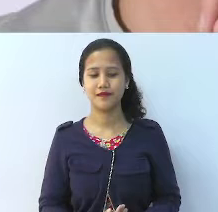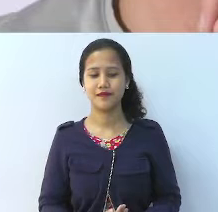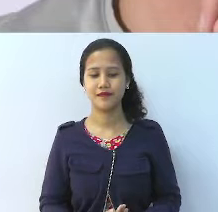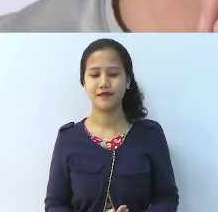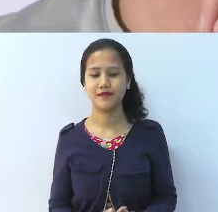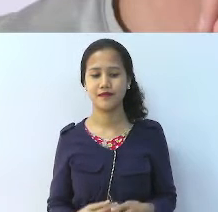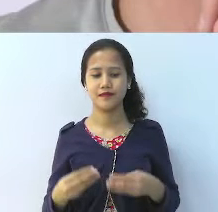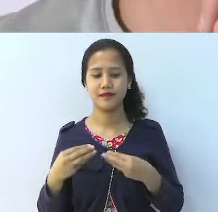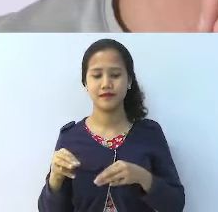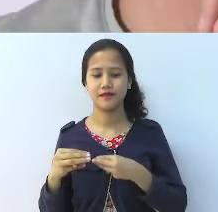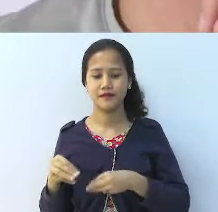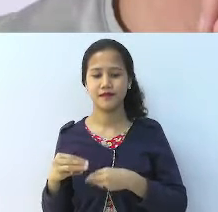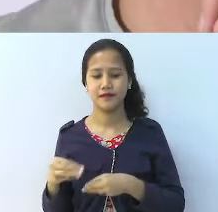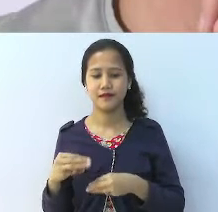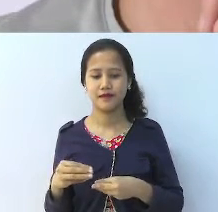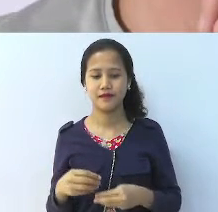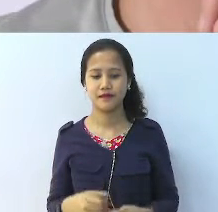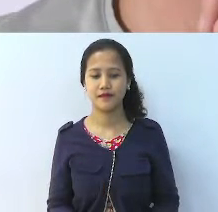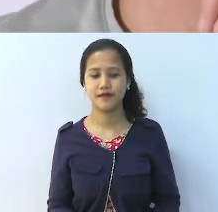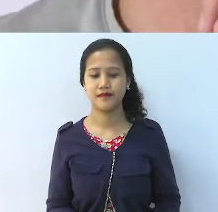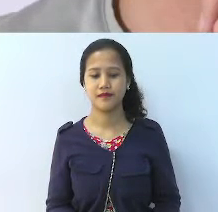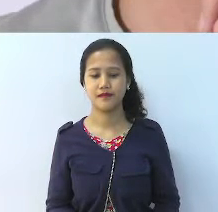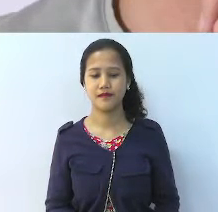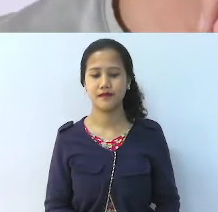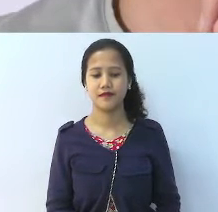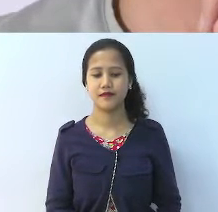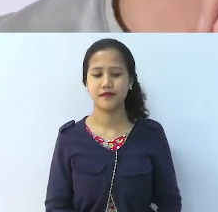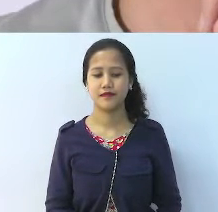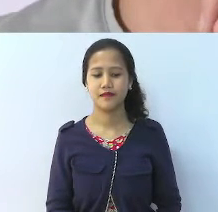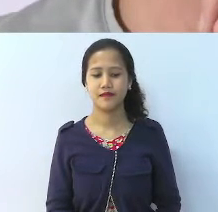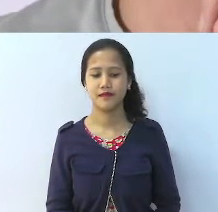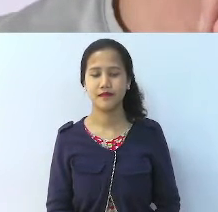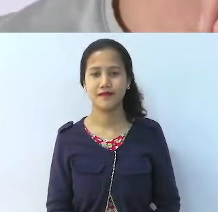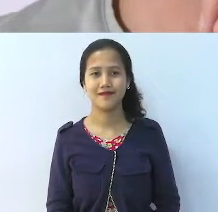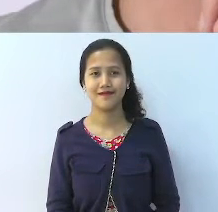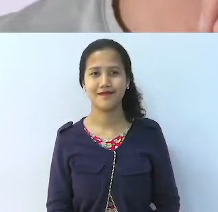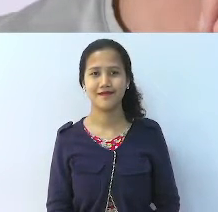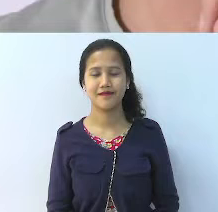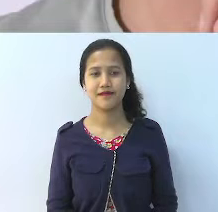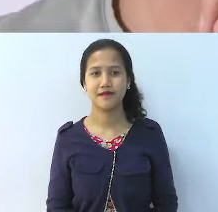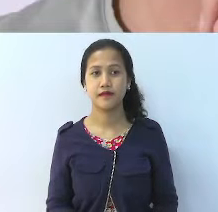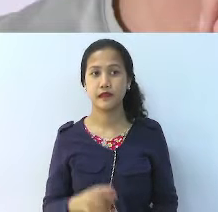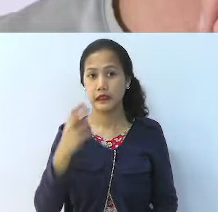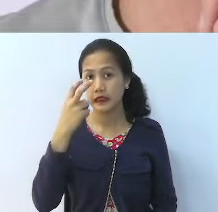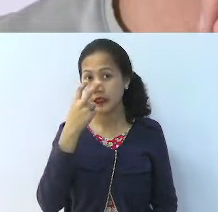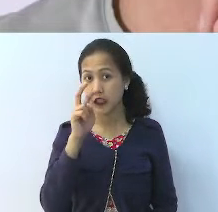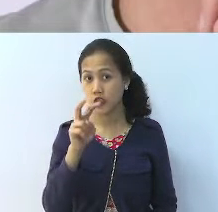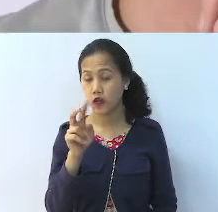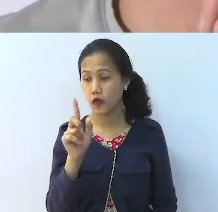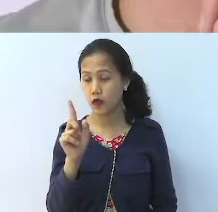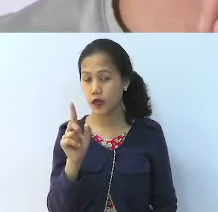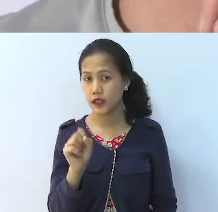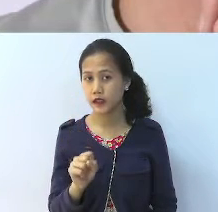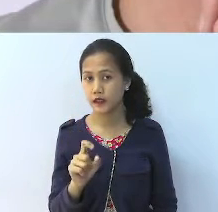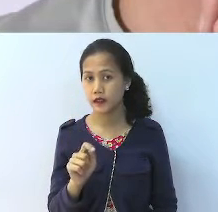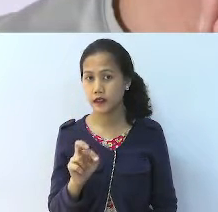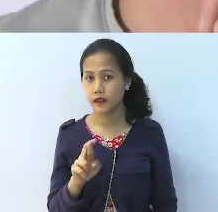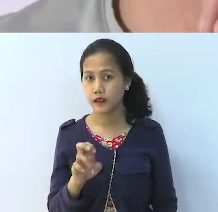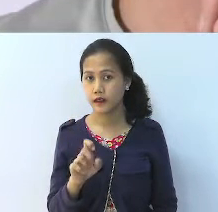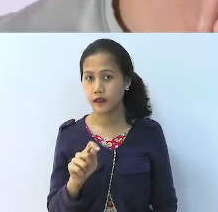yung mga maliliit na muscles dito sa ating panga. Yan, pasok mo yung daliri mo sa loob